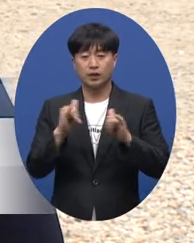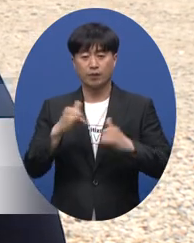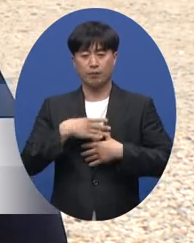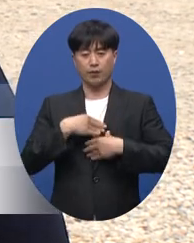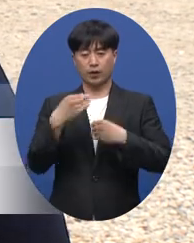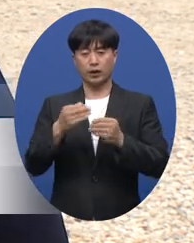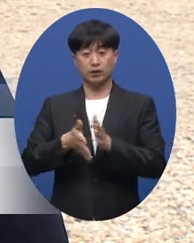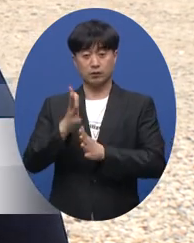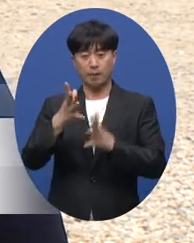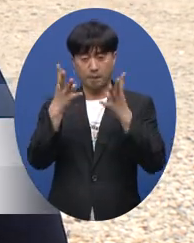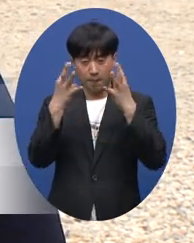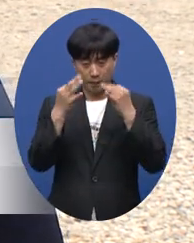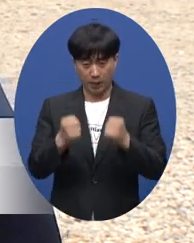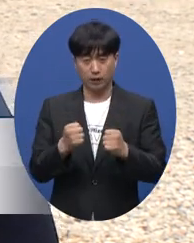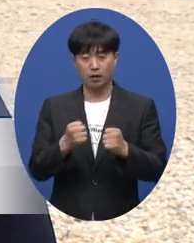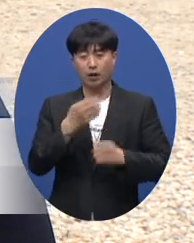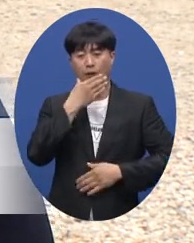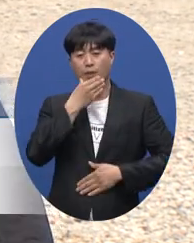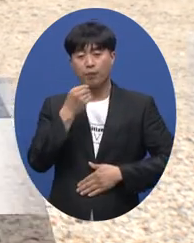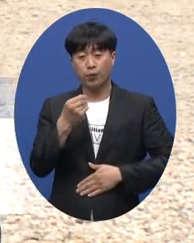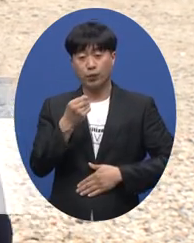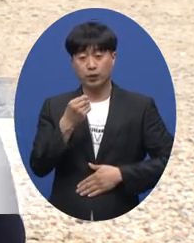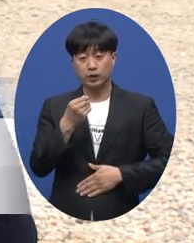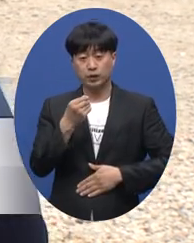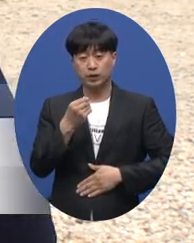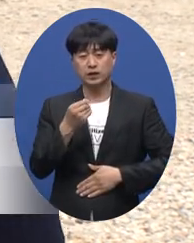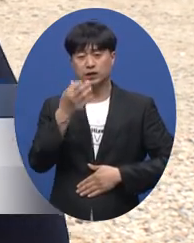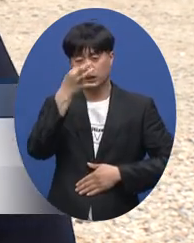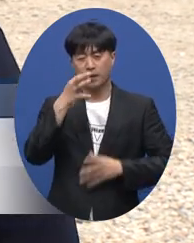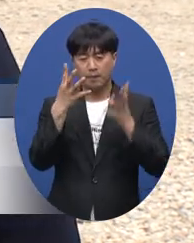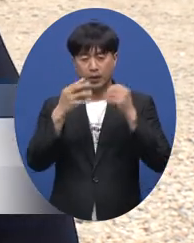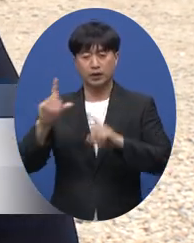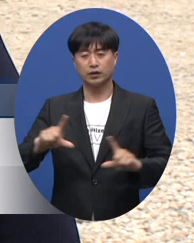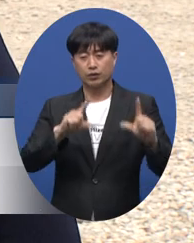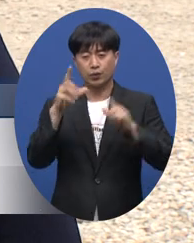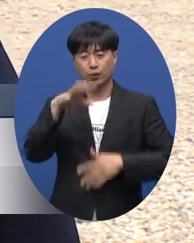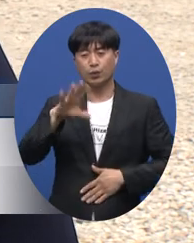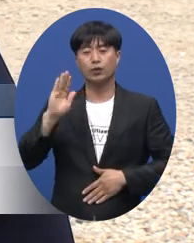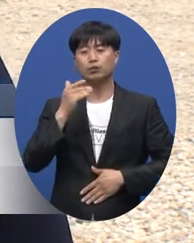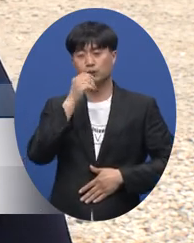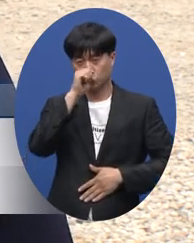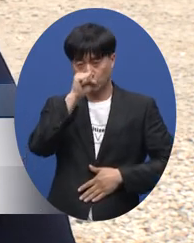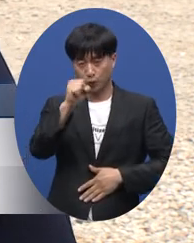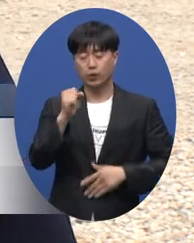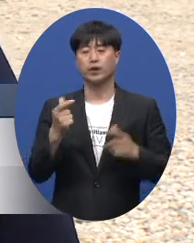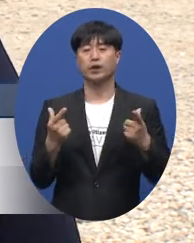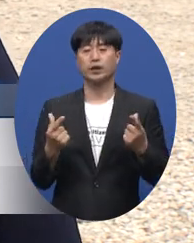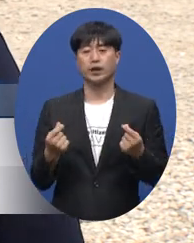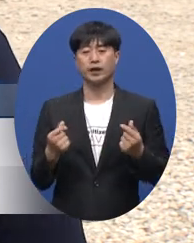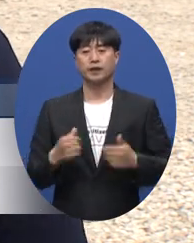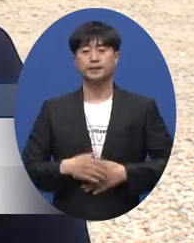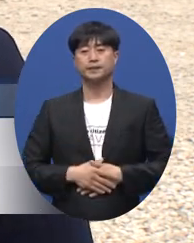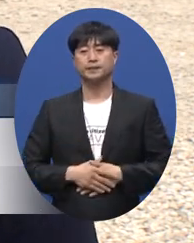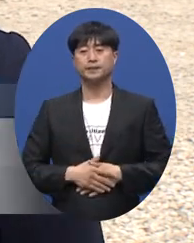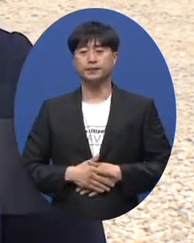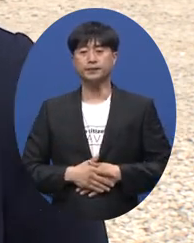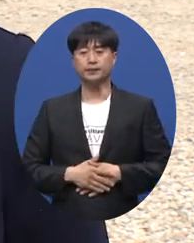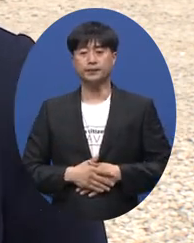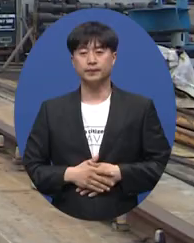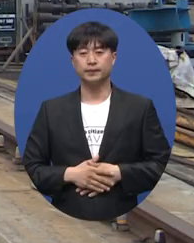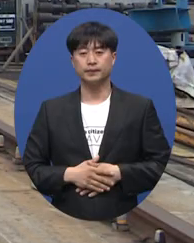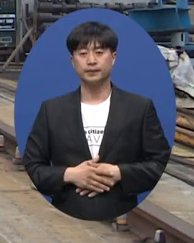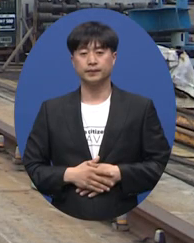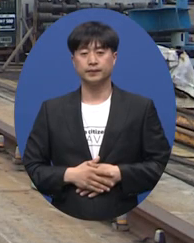주민 편의시설을 좀더 많이 하고 복지 차원에서 그런 혜택을 많이 누릴 수 있는 그런 공간이 되어줬으면